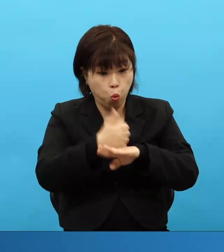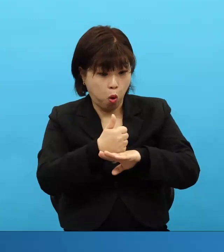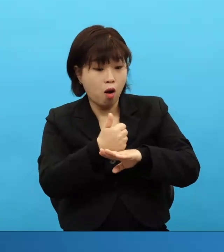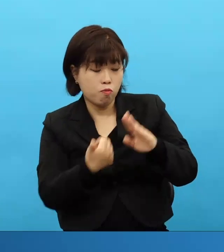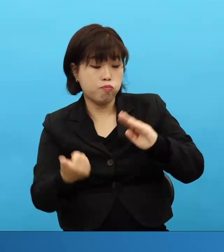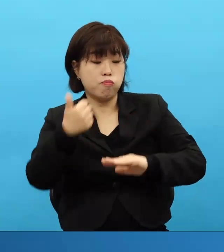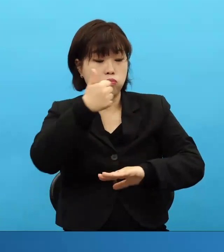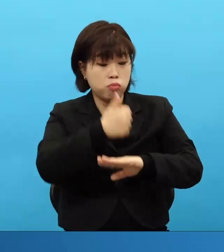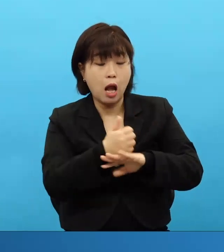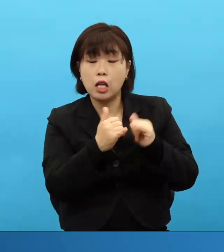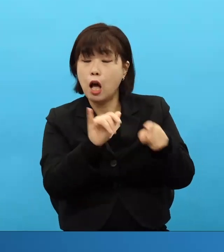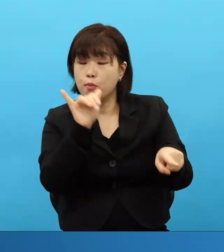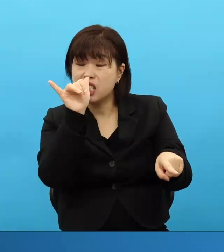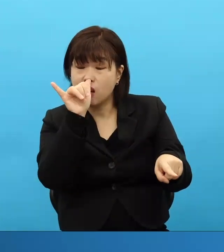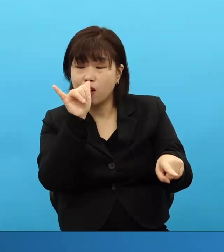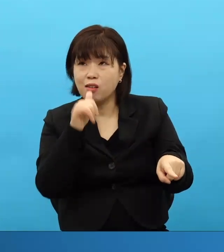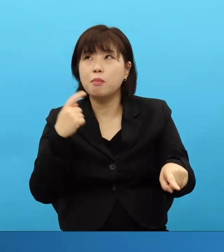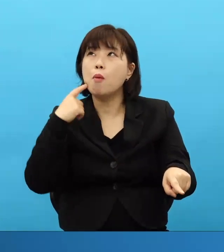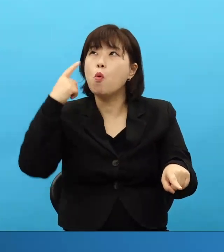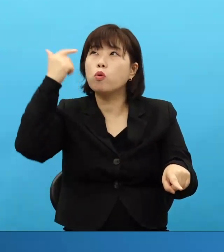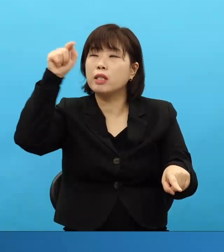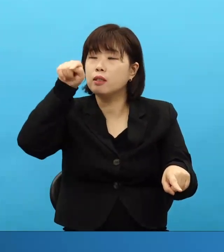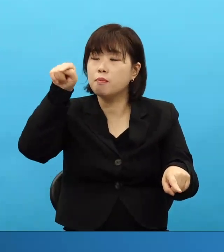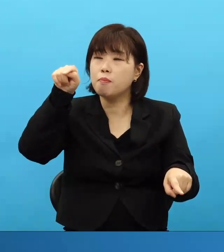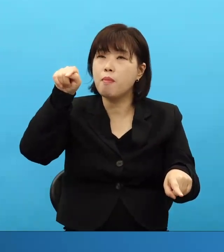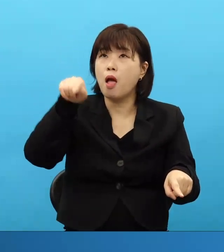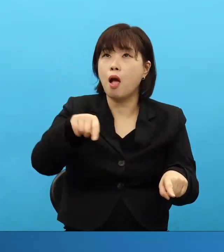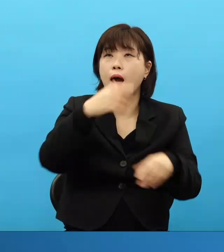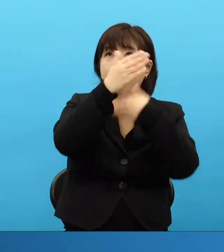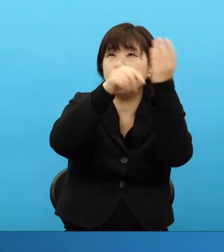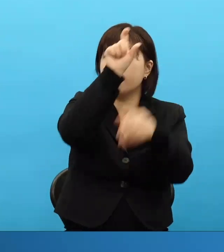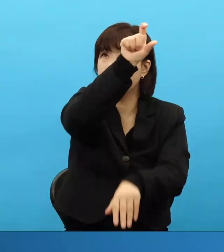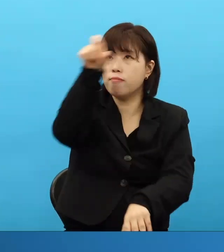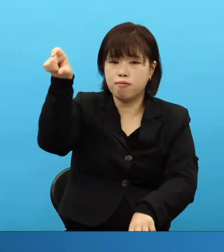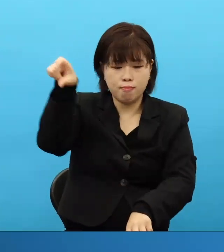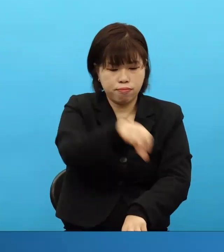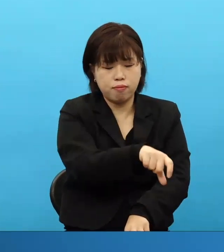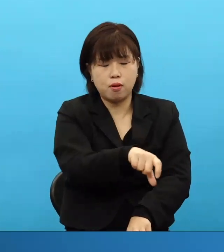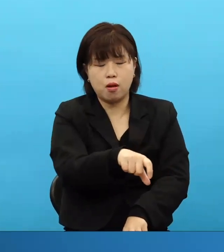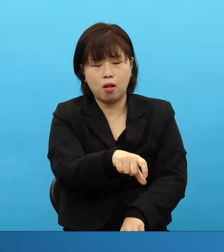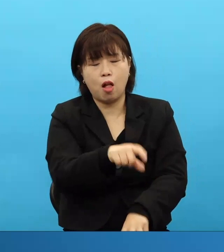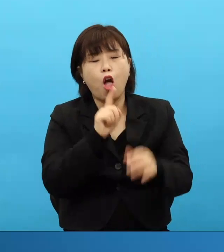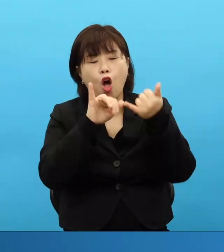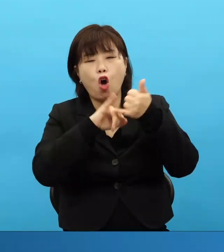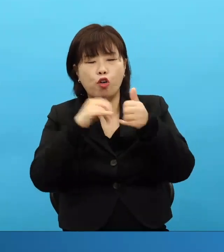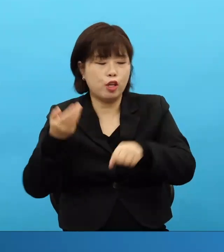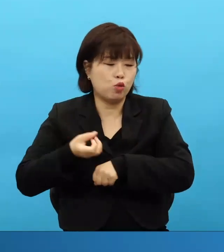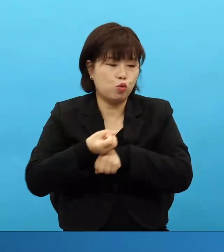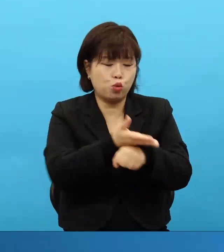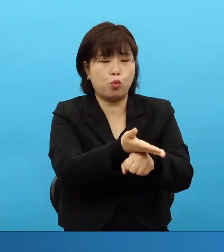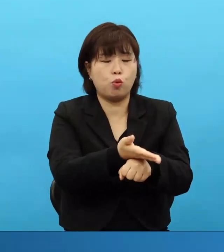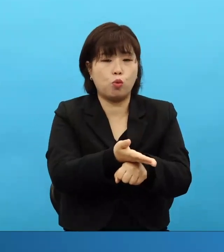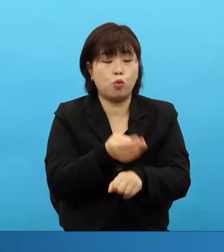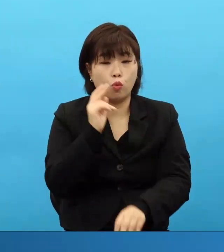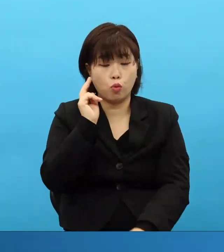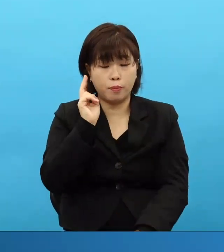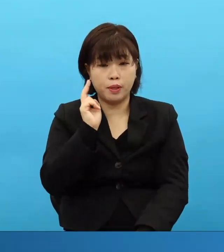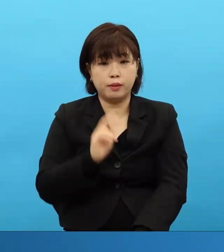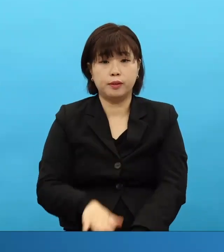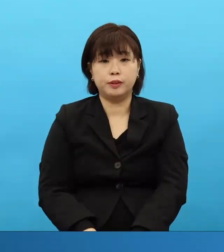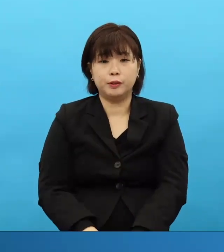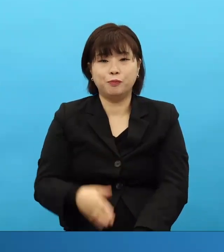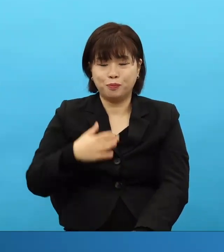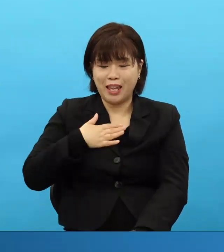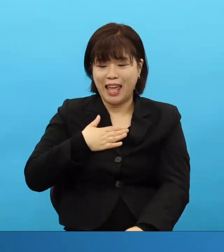comes from them, and God will give the message to that pastor. 우리 친척 하나 중국집 하다